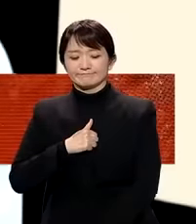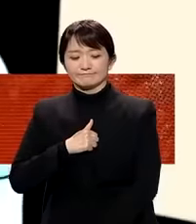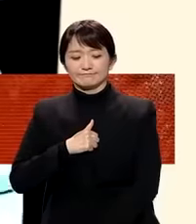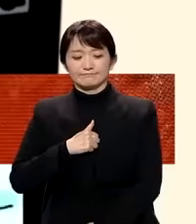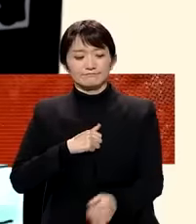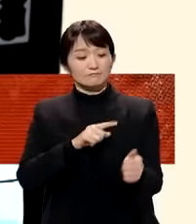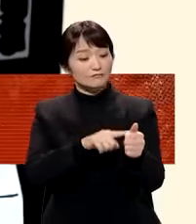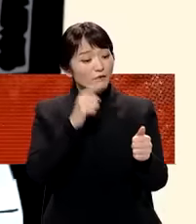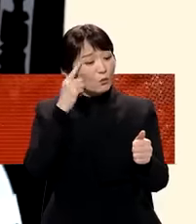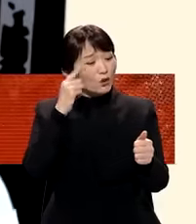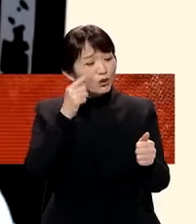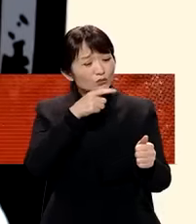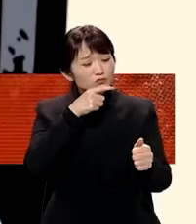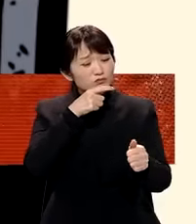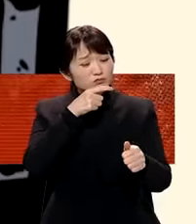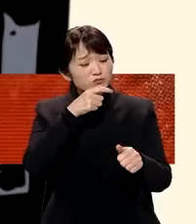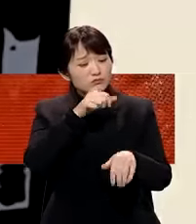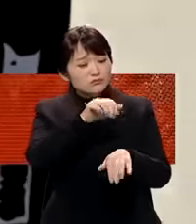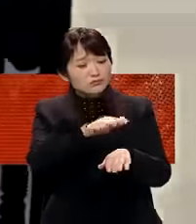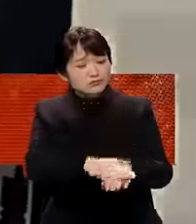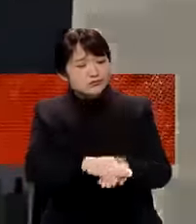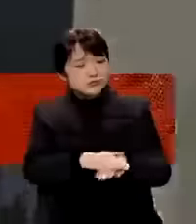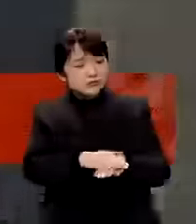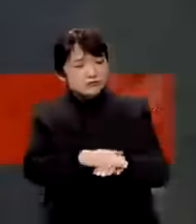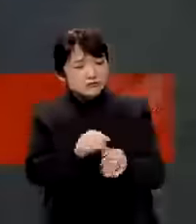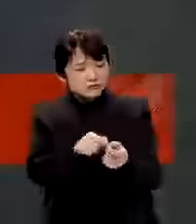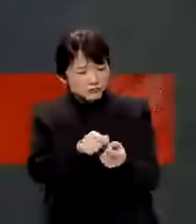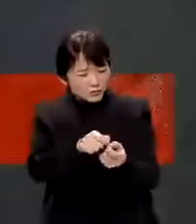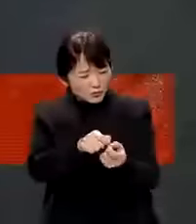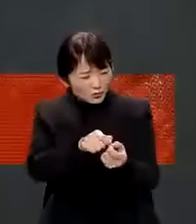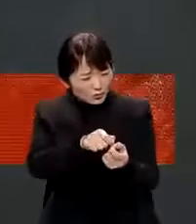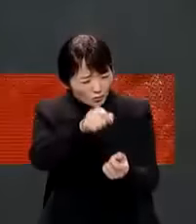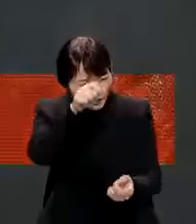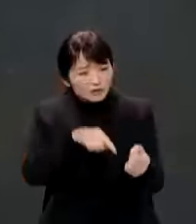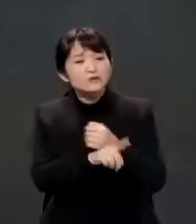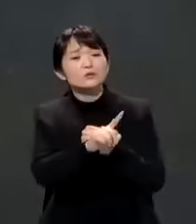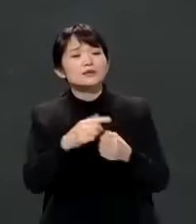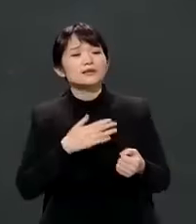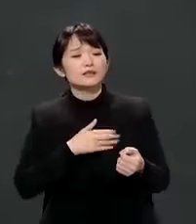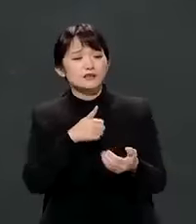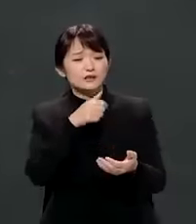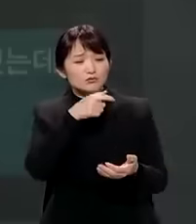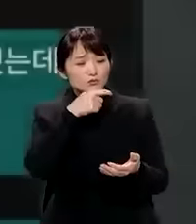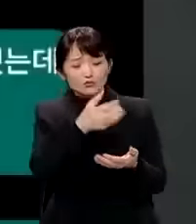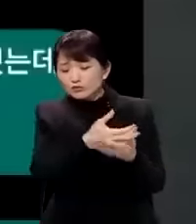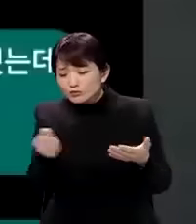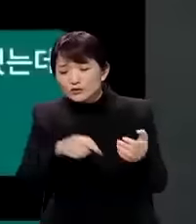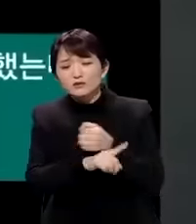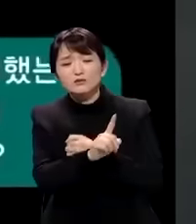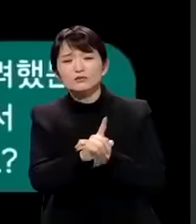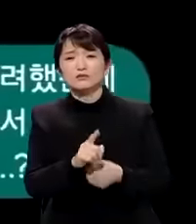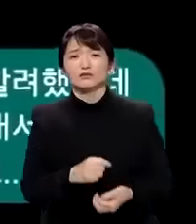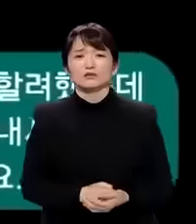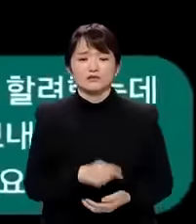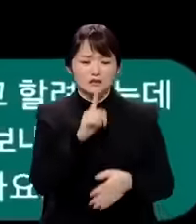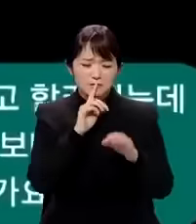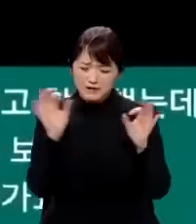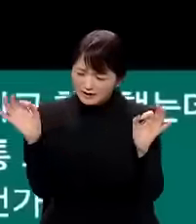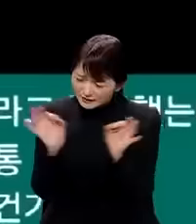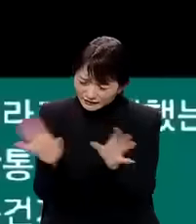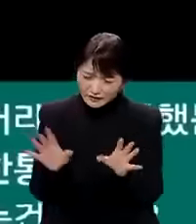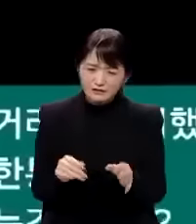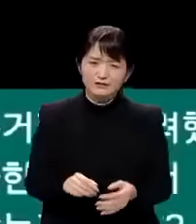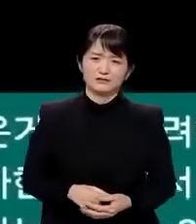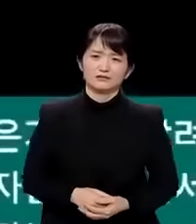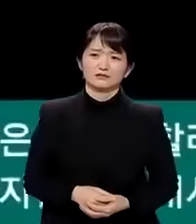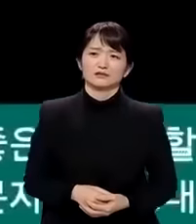오래 물을 갖다 놔서 나로 하여금 훔쳐 하겠끔 그 마음을 동하게 했느냐 하는 이런 말도 안 되는 얘기를 갖다함으로써